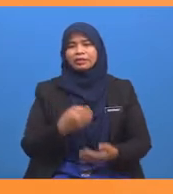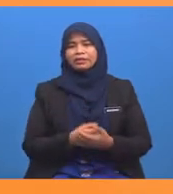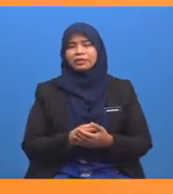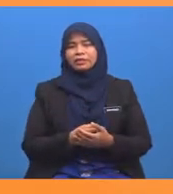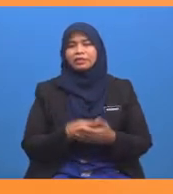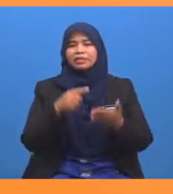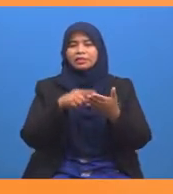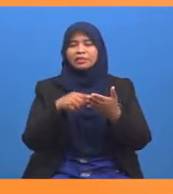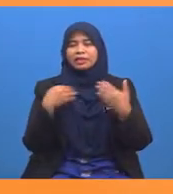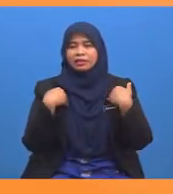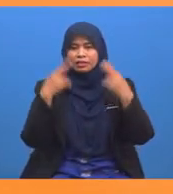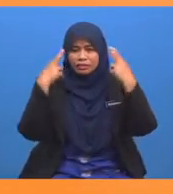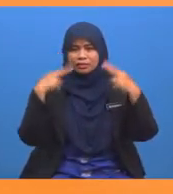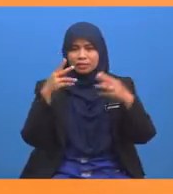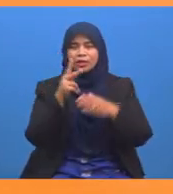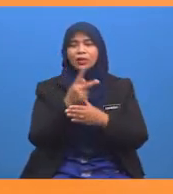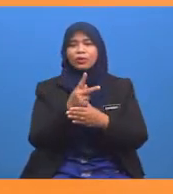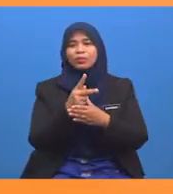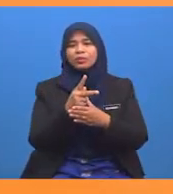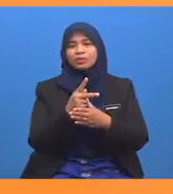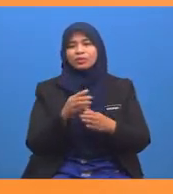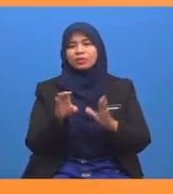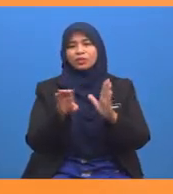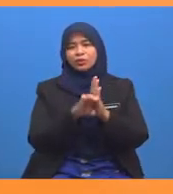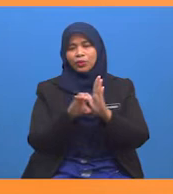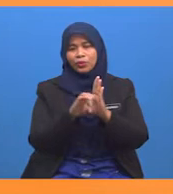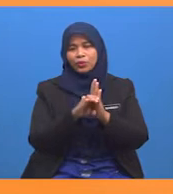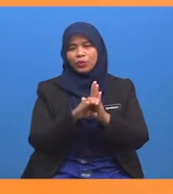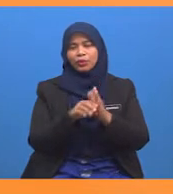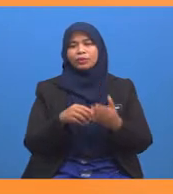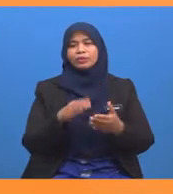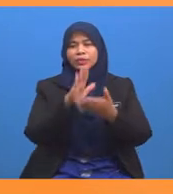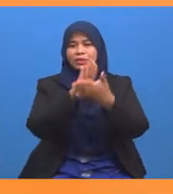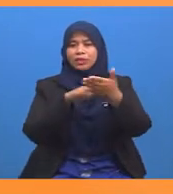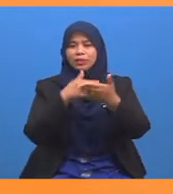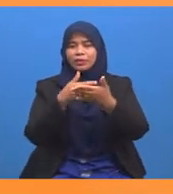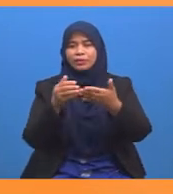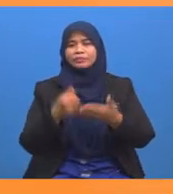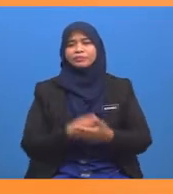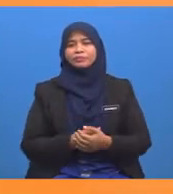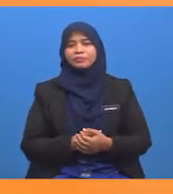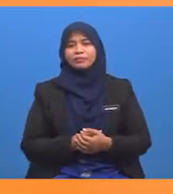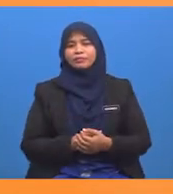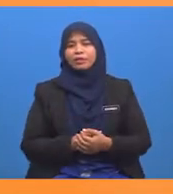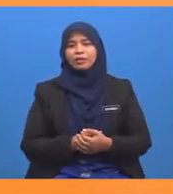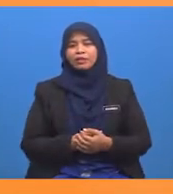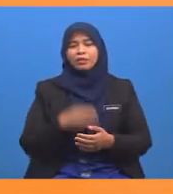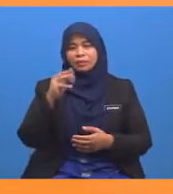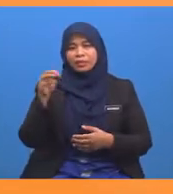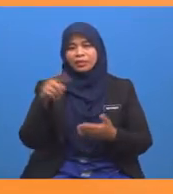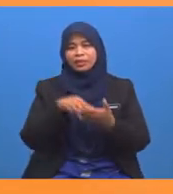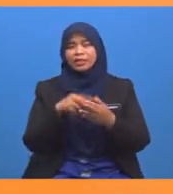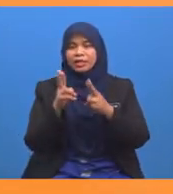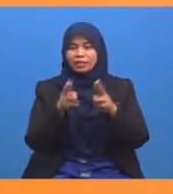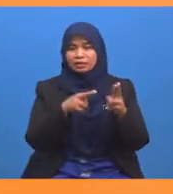contoh jadual perancangan penulisan teks jawi yang rakan kamu telah sediakan. Murid ini merancang